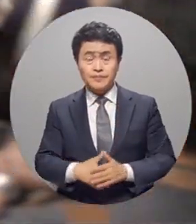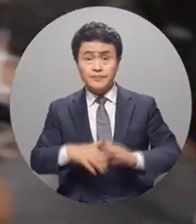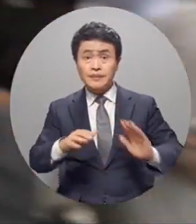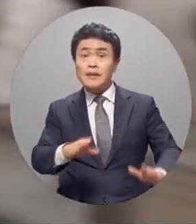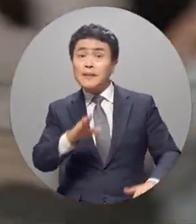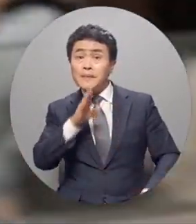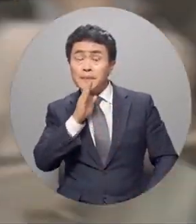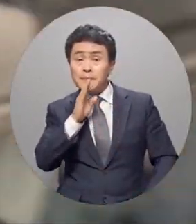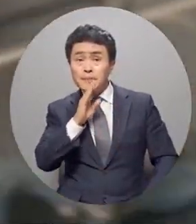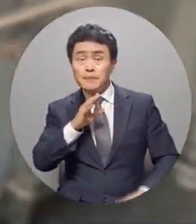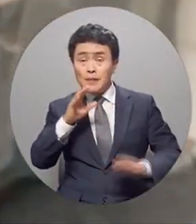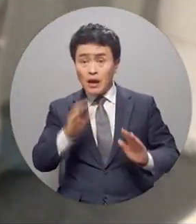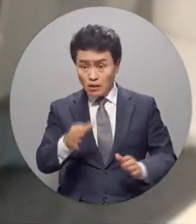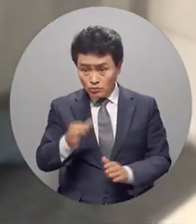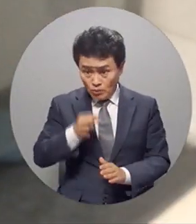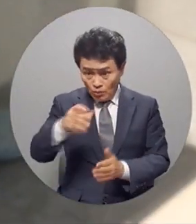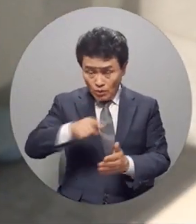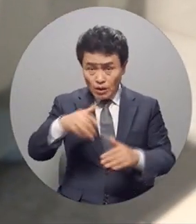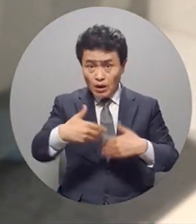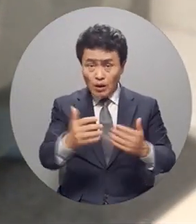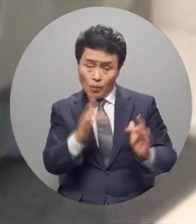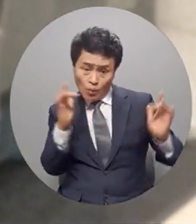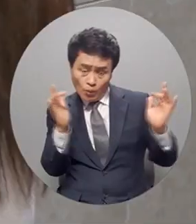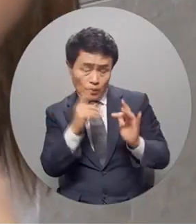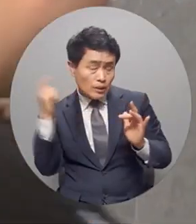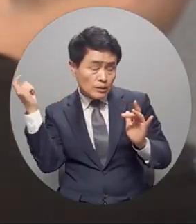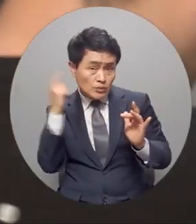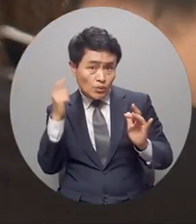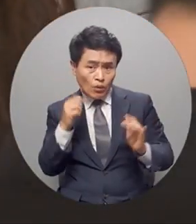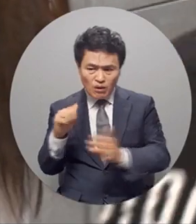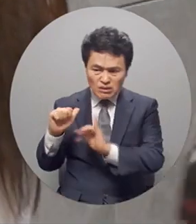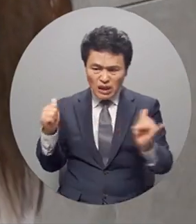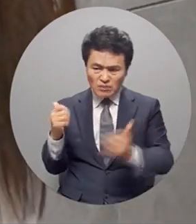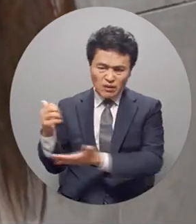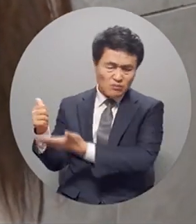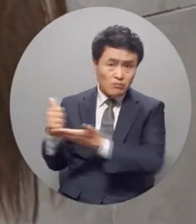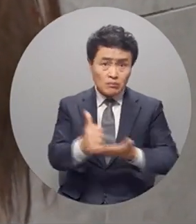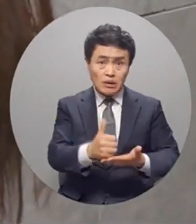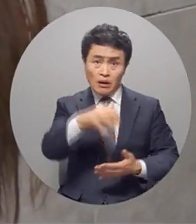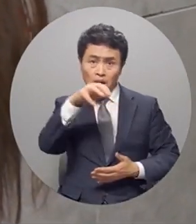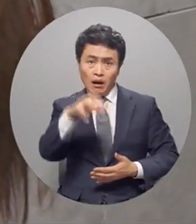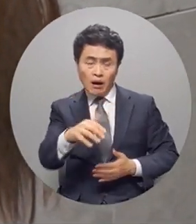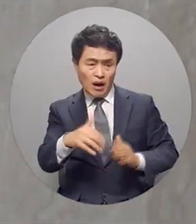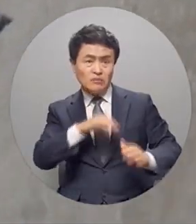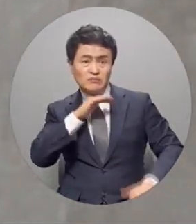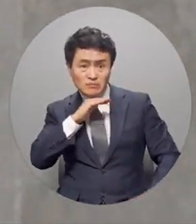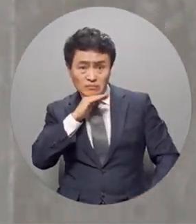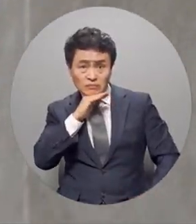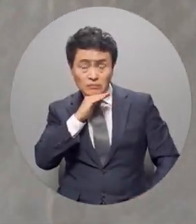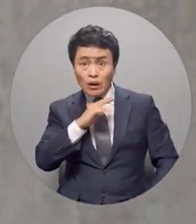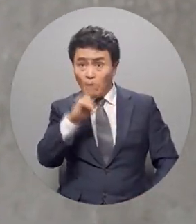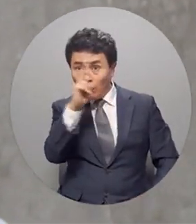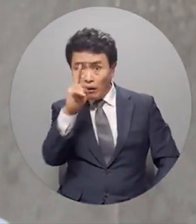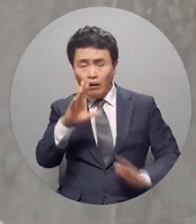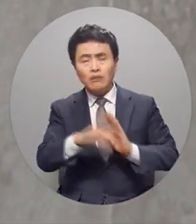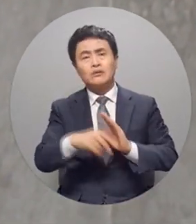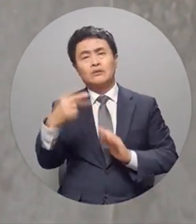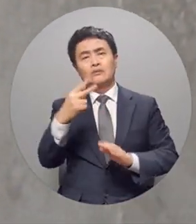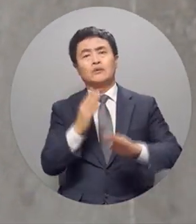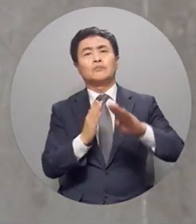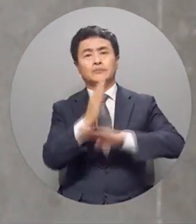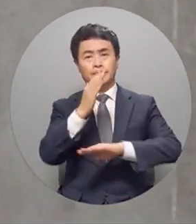마침내 환불이 시작되자 온라인을 통해 소식을 접한 고객들이 몰리면서 현장 대기 인원은 정오도 안 돼 2천 명을